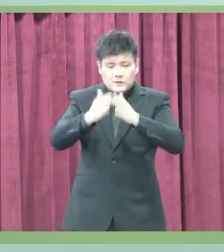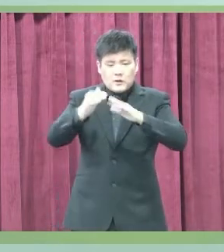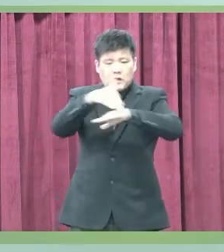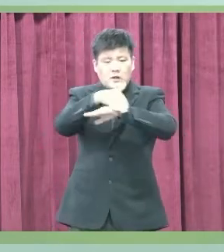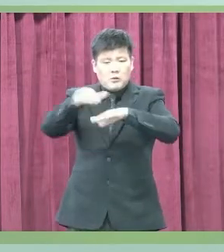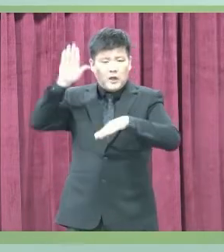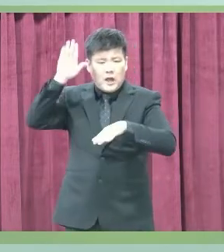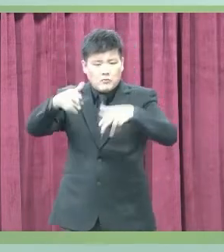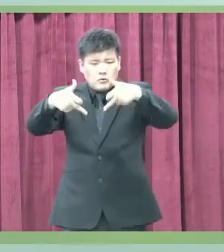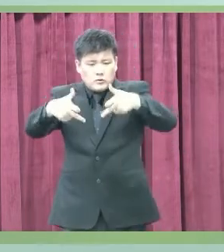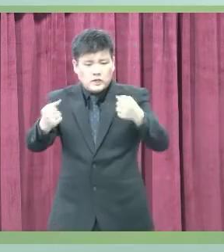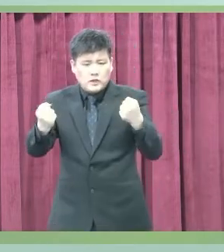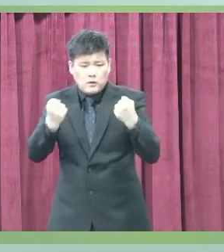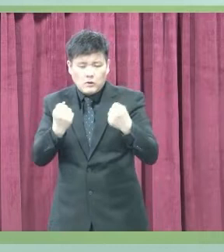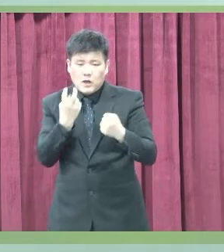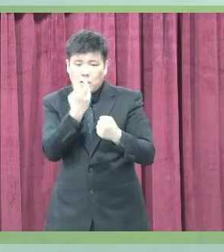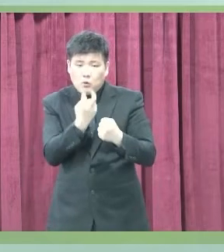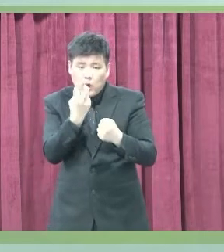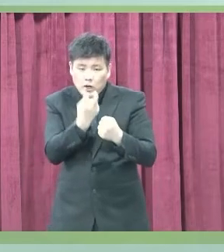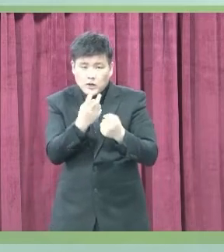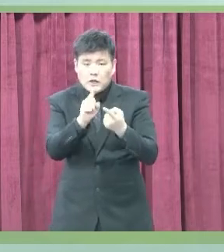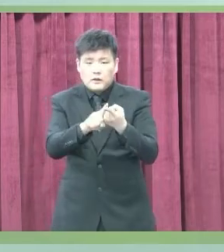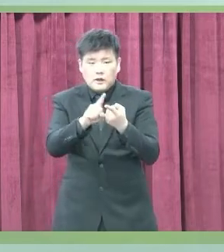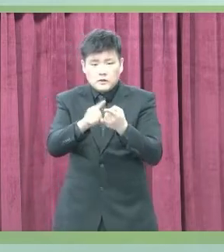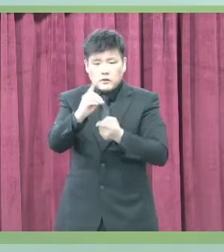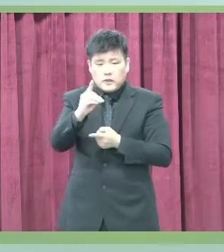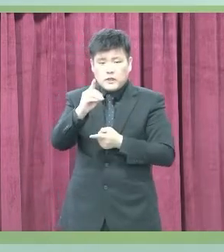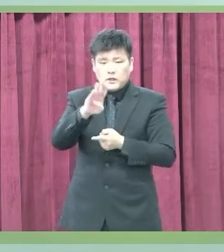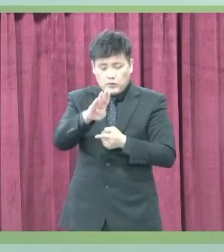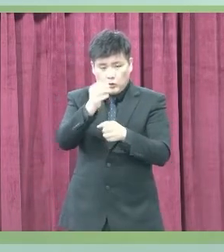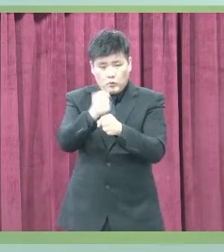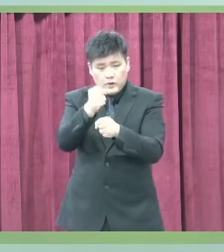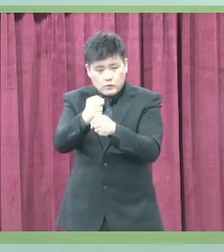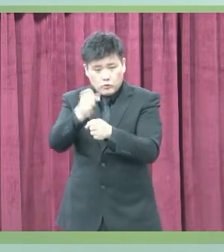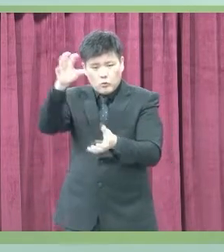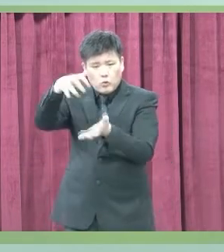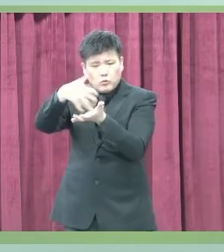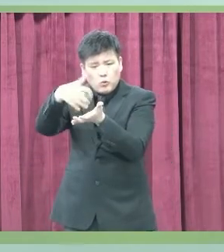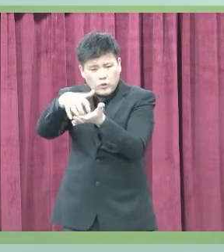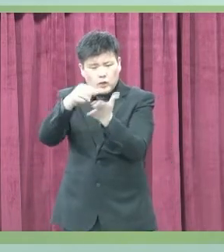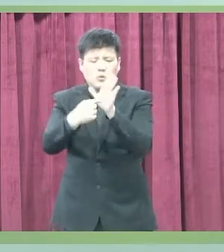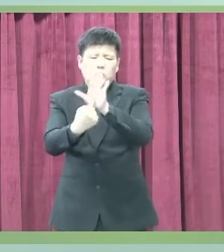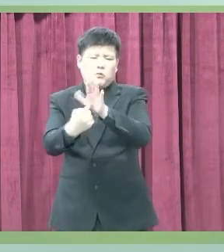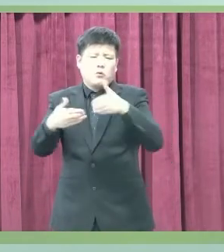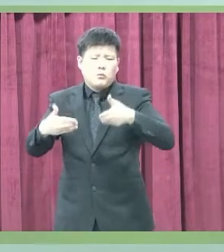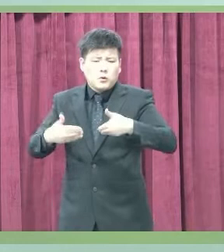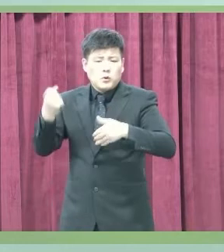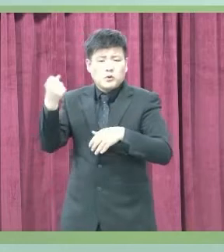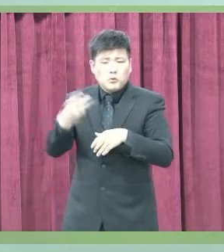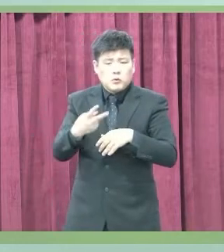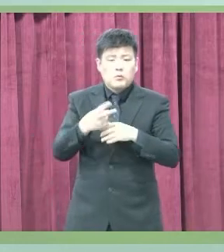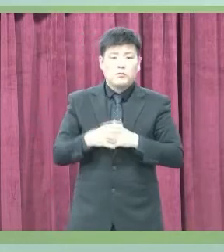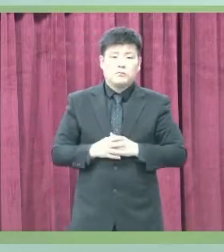건강관리 사업에서 발생되는 데이터도 수집되고 가공되고 통계로서 산출되어야 될 것이고요. 또 하나 앞으로 또 우리가